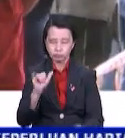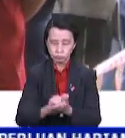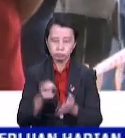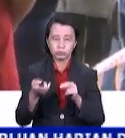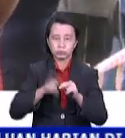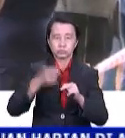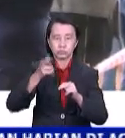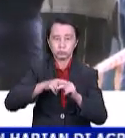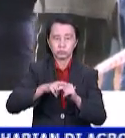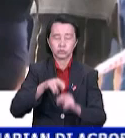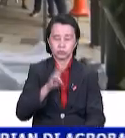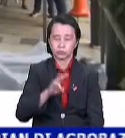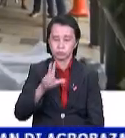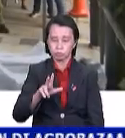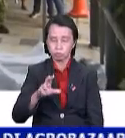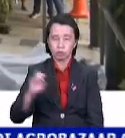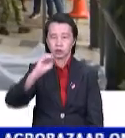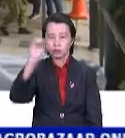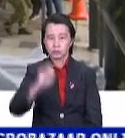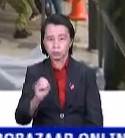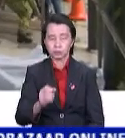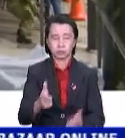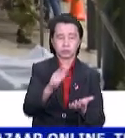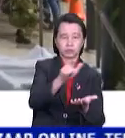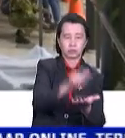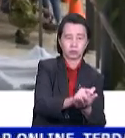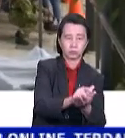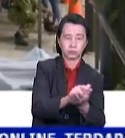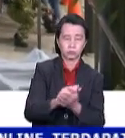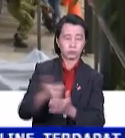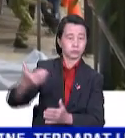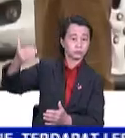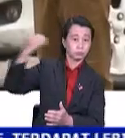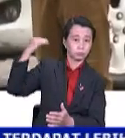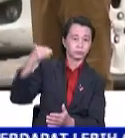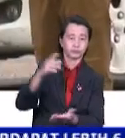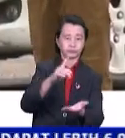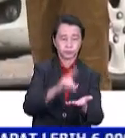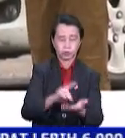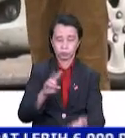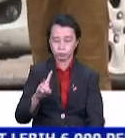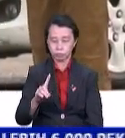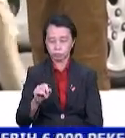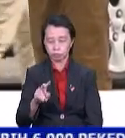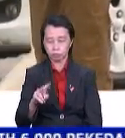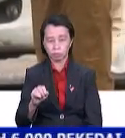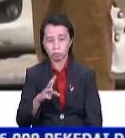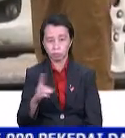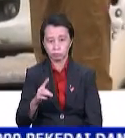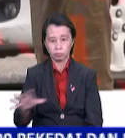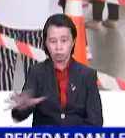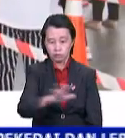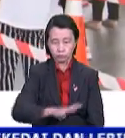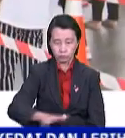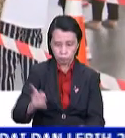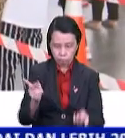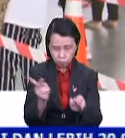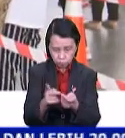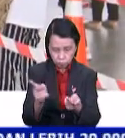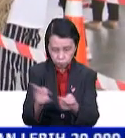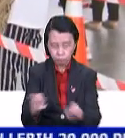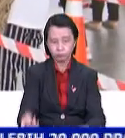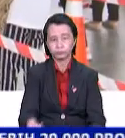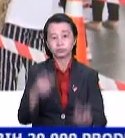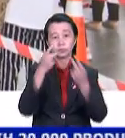daripada 73% yang dilaporkan terdahulu. Dr. David menambah hampir semua pemadanan kes di